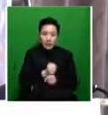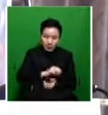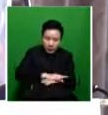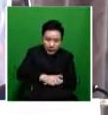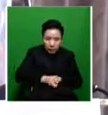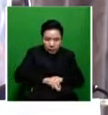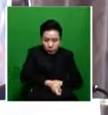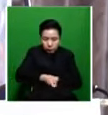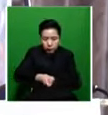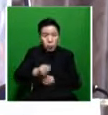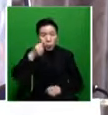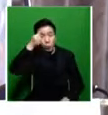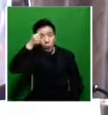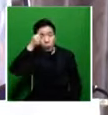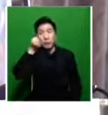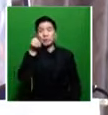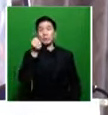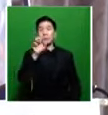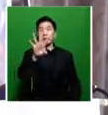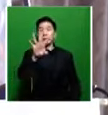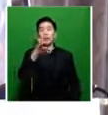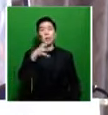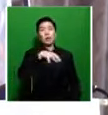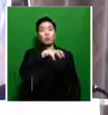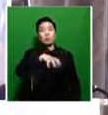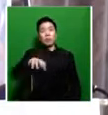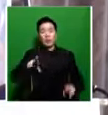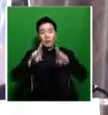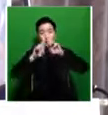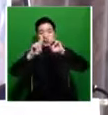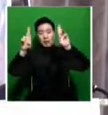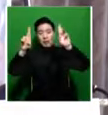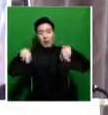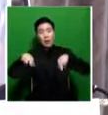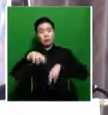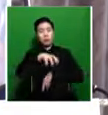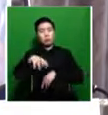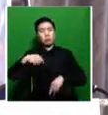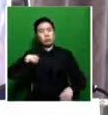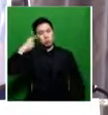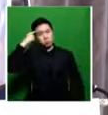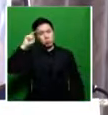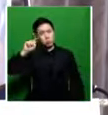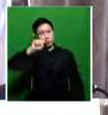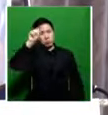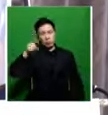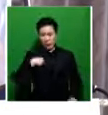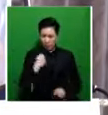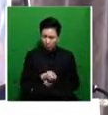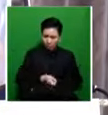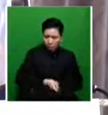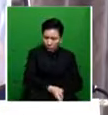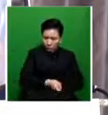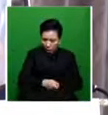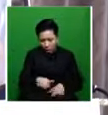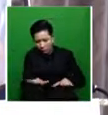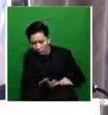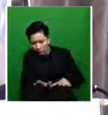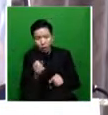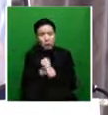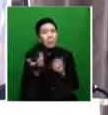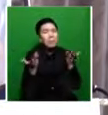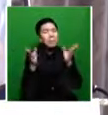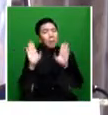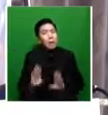นิ่งเป็นเวลา14วันหากหน่วยงานหรือว่าร้านต่างๆมีข้อสงสัยว่าจะต้องบิ๊กคลีนนิ่งยังไงจะต้องดำเนินการอย่างไร